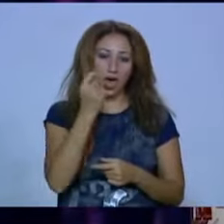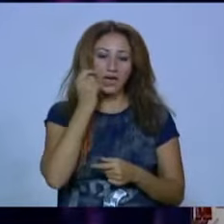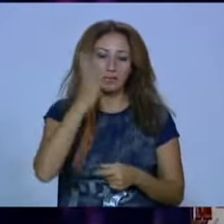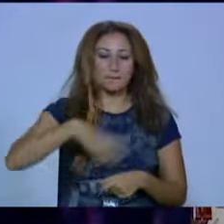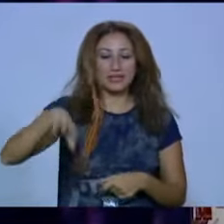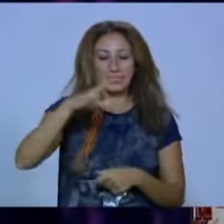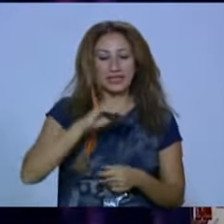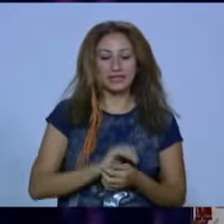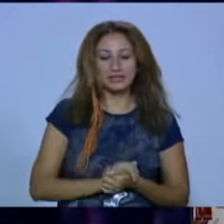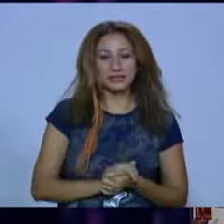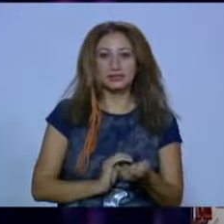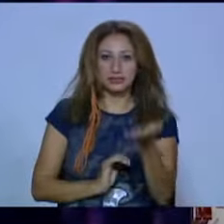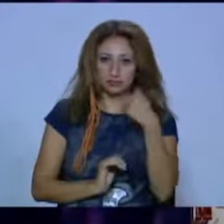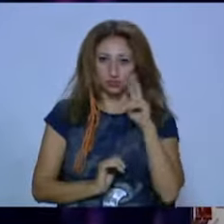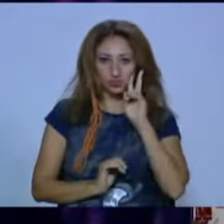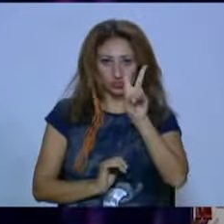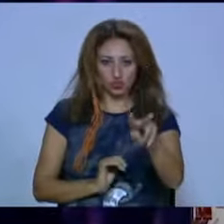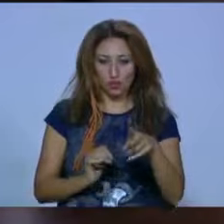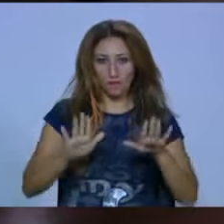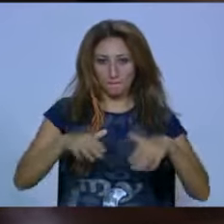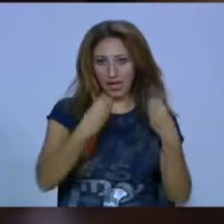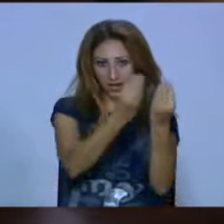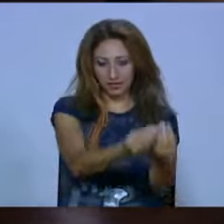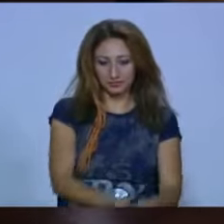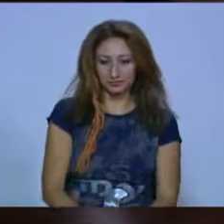تعالوا نروح نسلمها المكان.